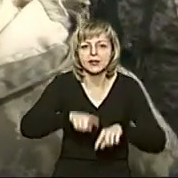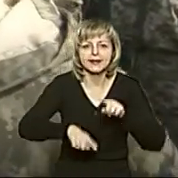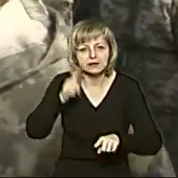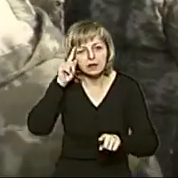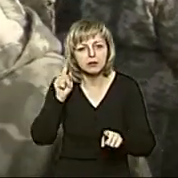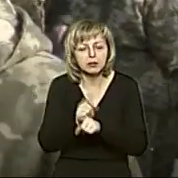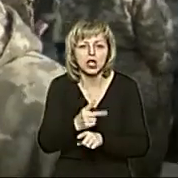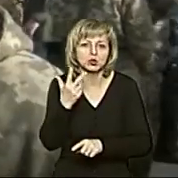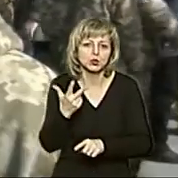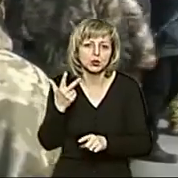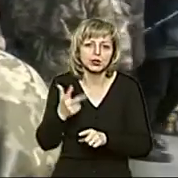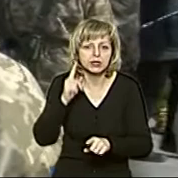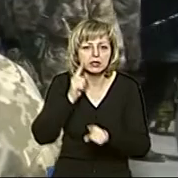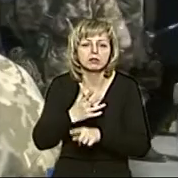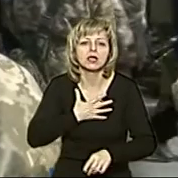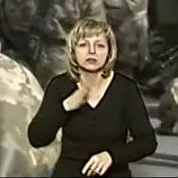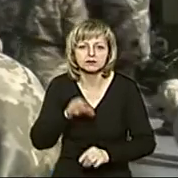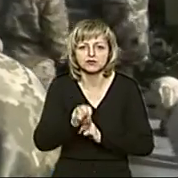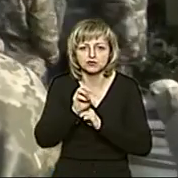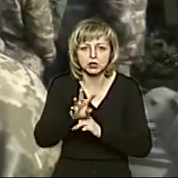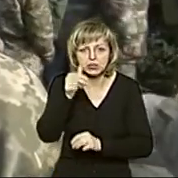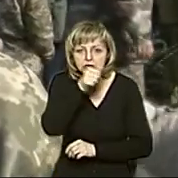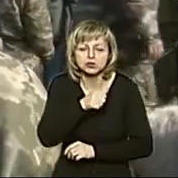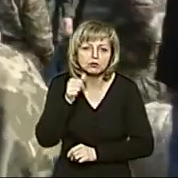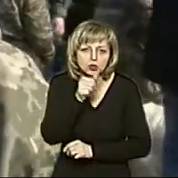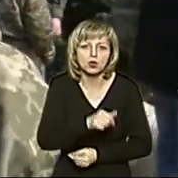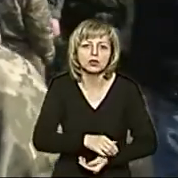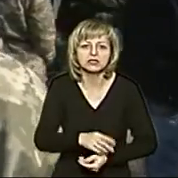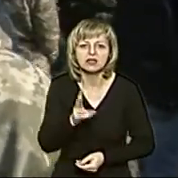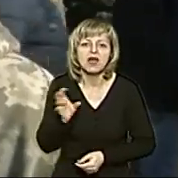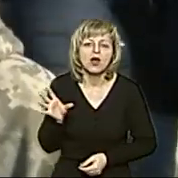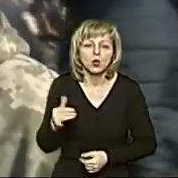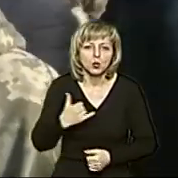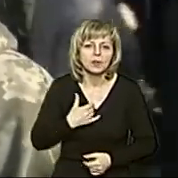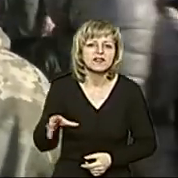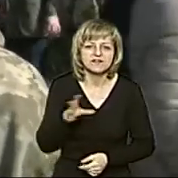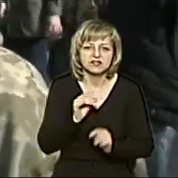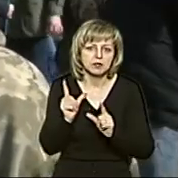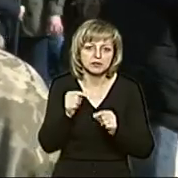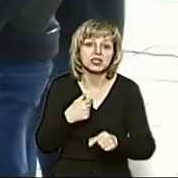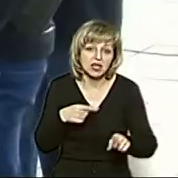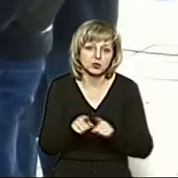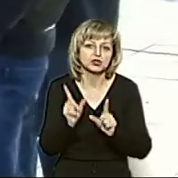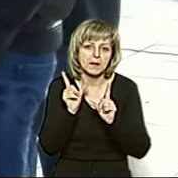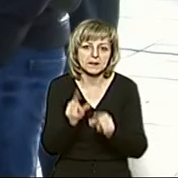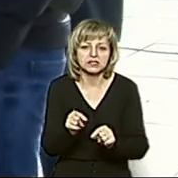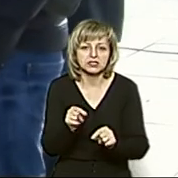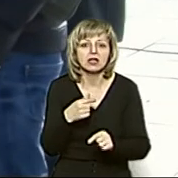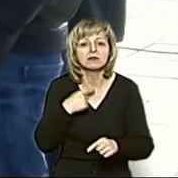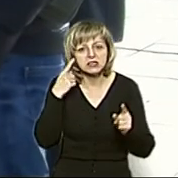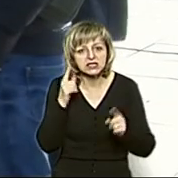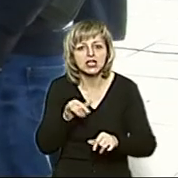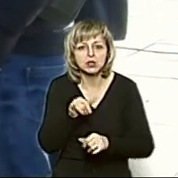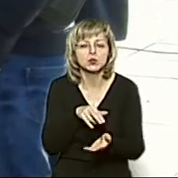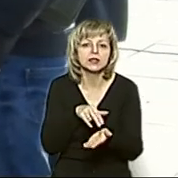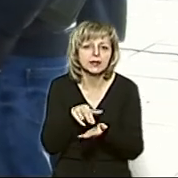брат. Троюрідний у мене загинув у 14-му році. У нас всі пішли, і я пішла. Ми знали, куди